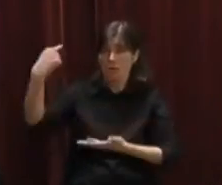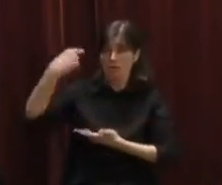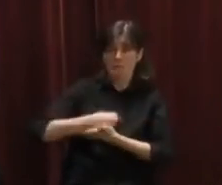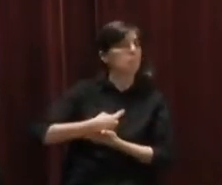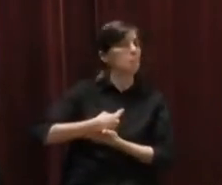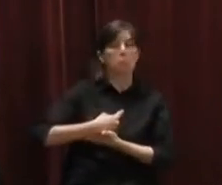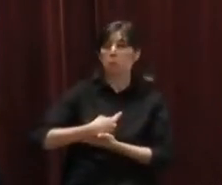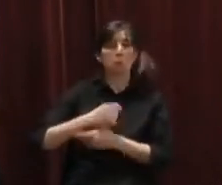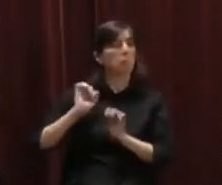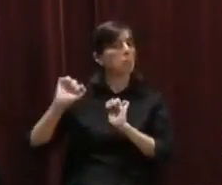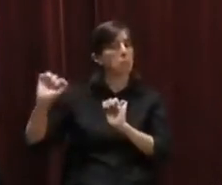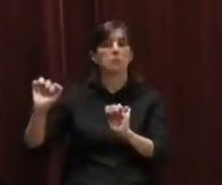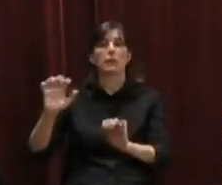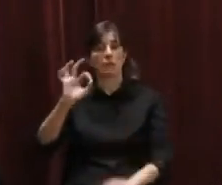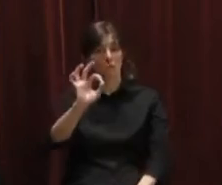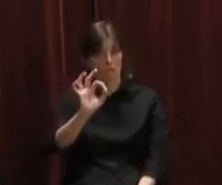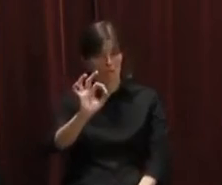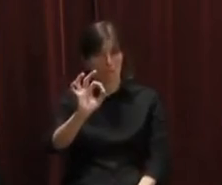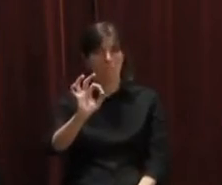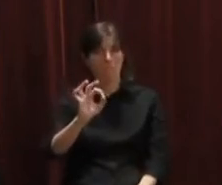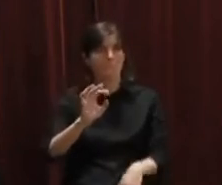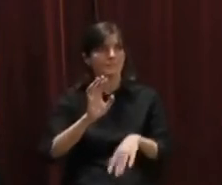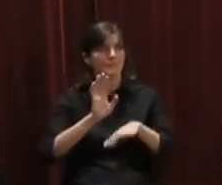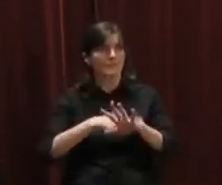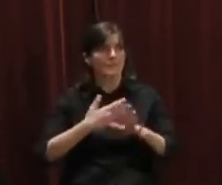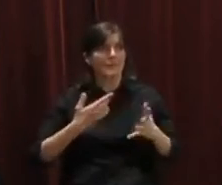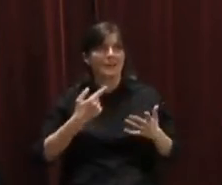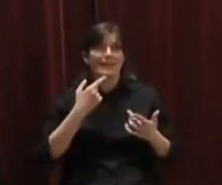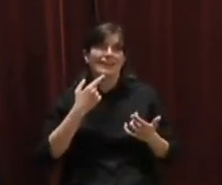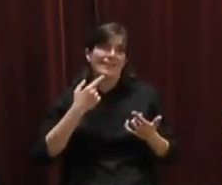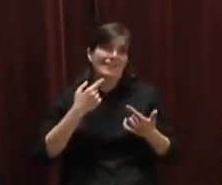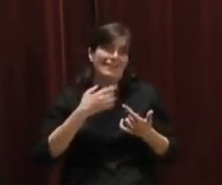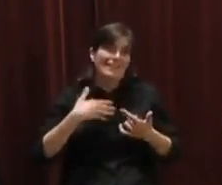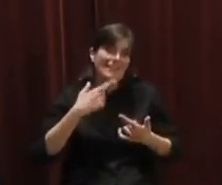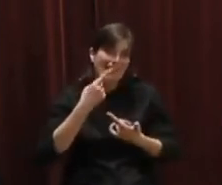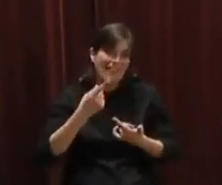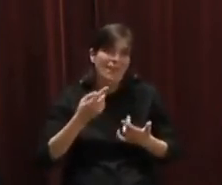com a darrera pregunta també aprofito per acomiadar-me de vostè. Moltes gràcies, ha estat un plaer.